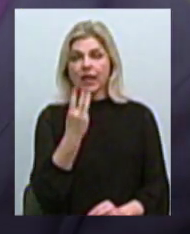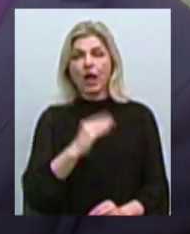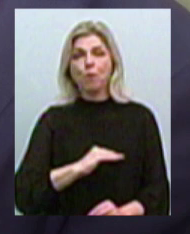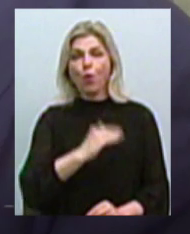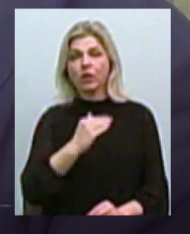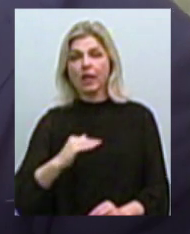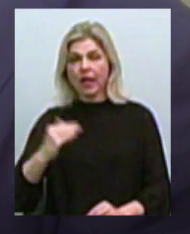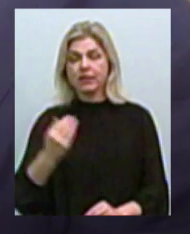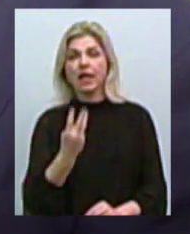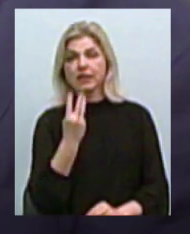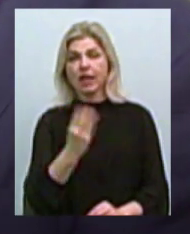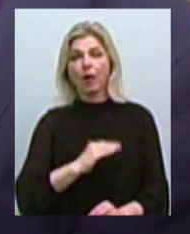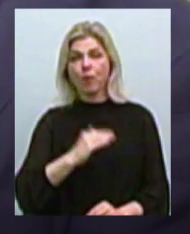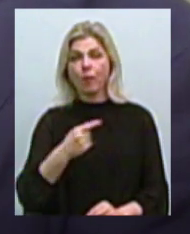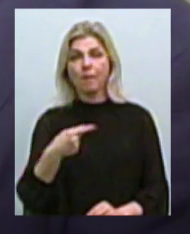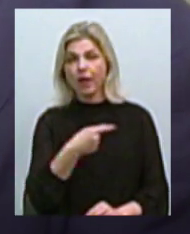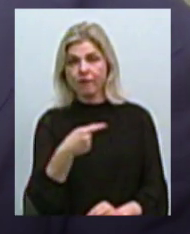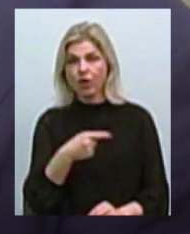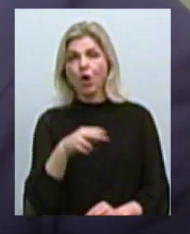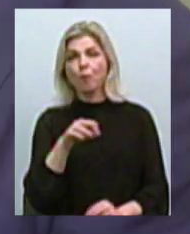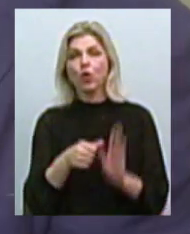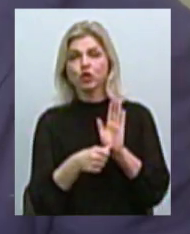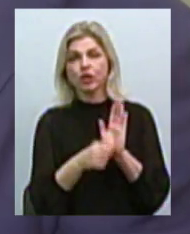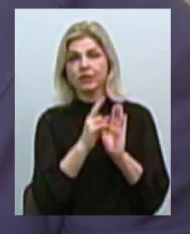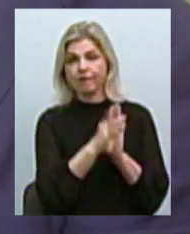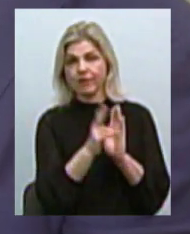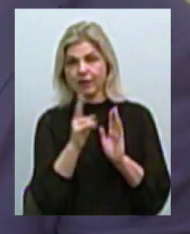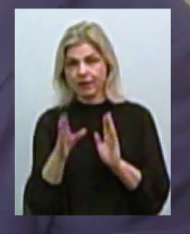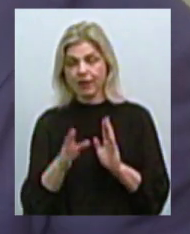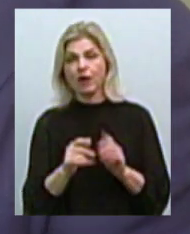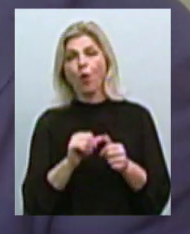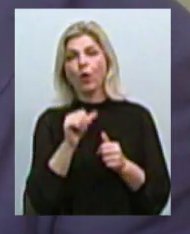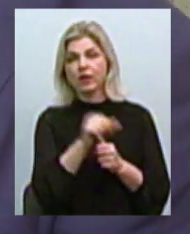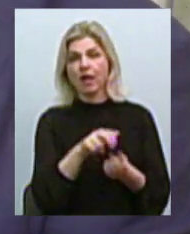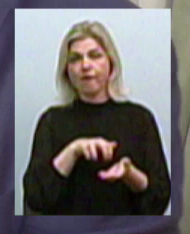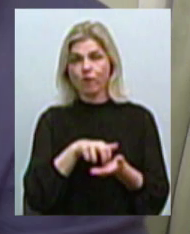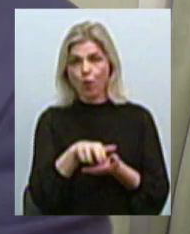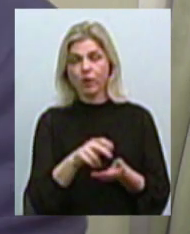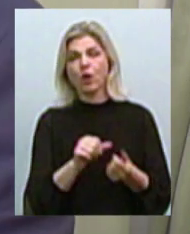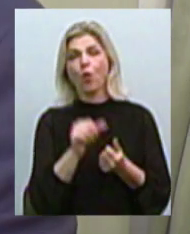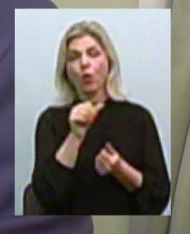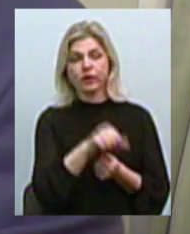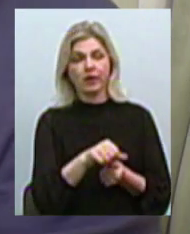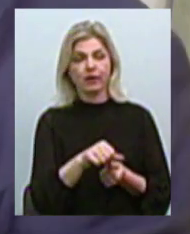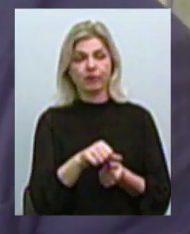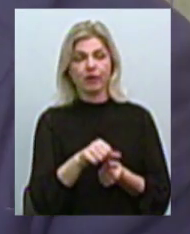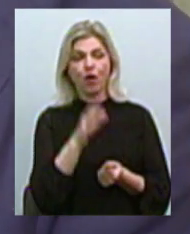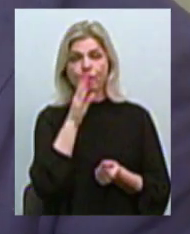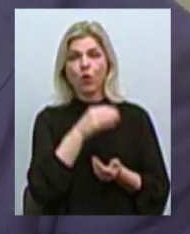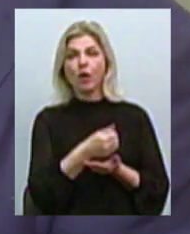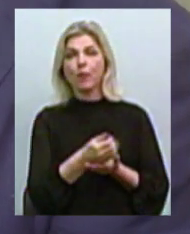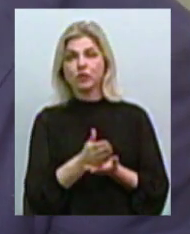Три під'їзди в першому поверсі, в кожному під'їзді по 6 квартир. Окремий вхід, окрема система